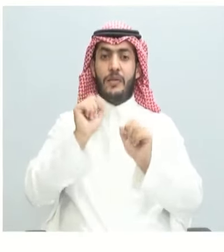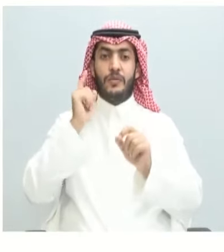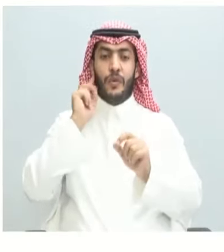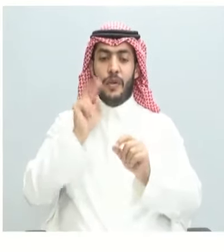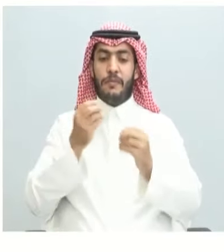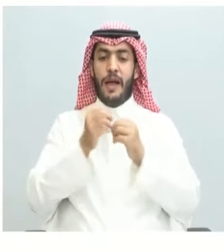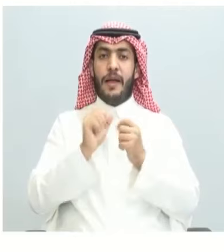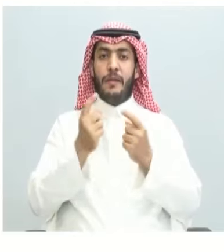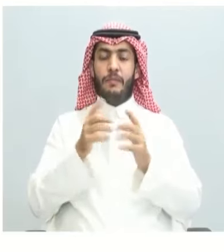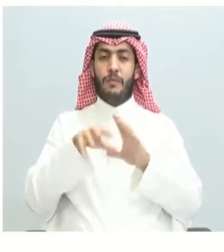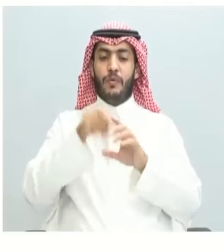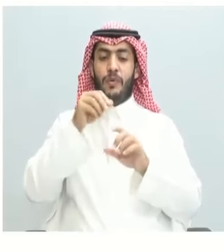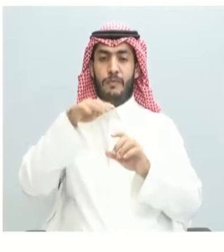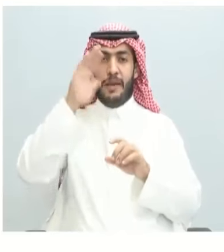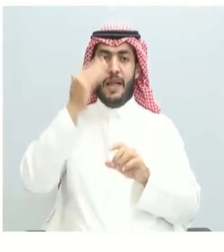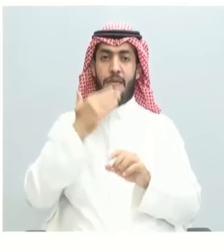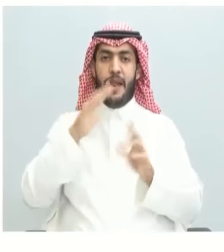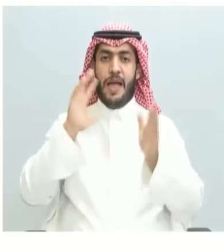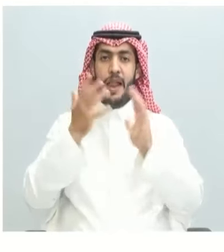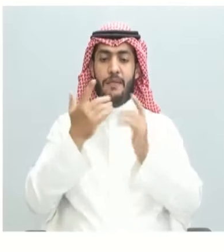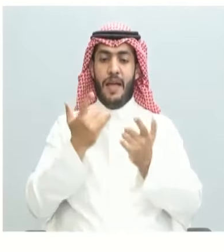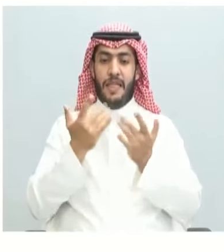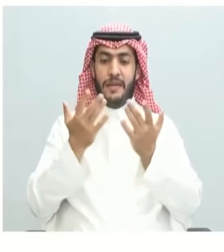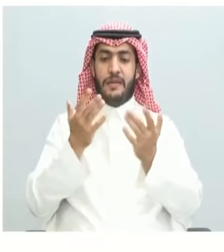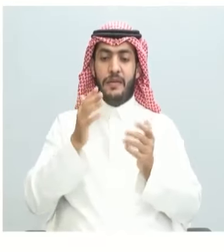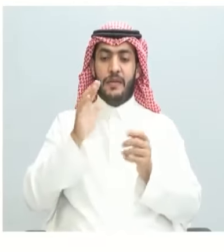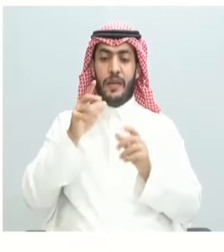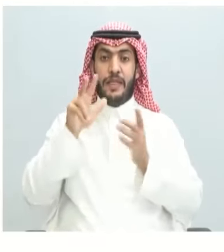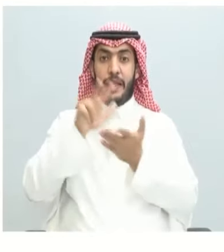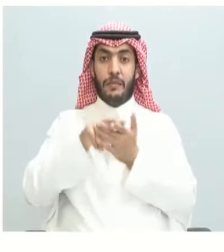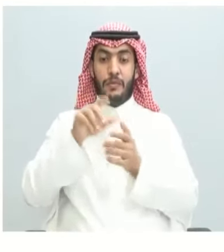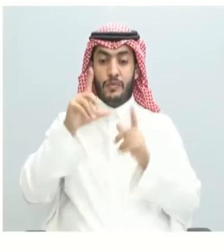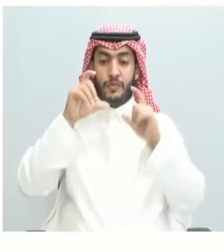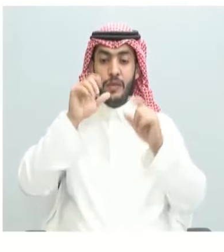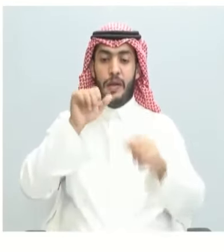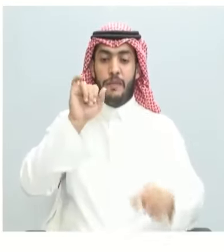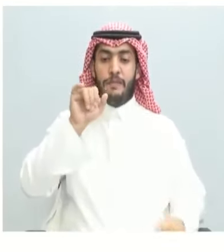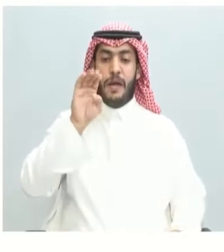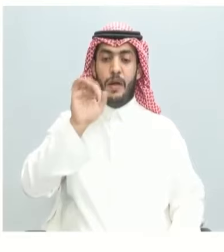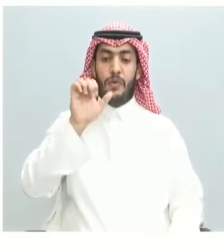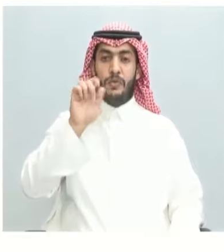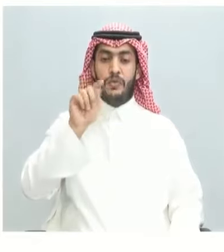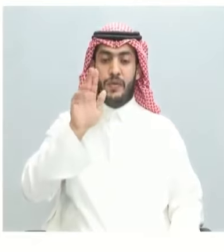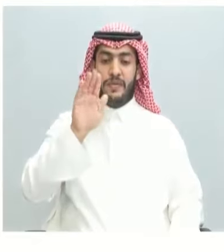الله العالميه طبعا تطبيق صور مايكروسوفت ما هو هذا